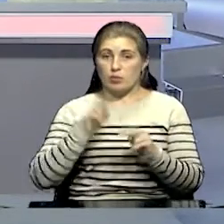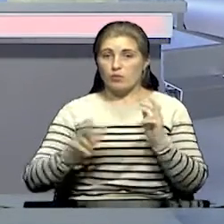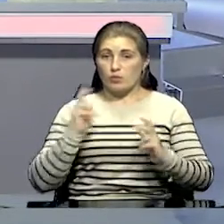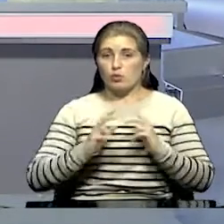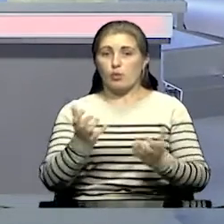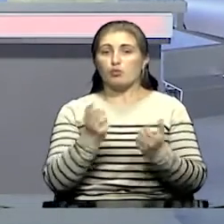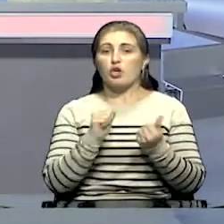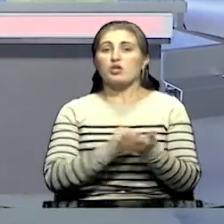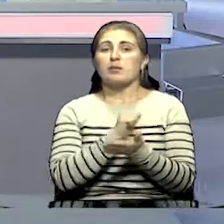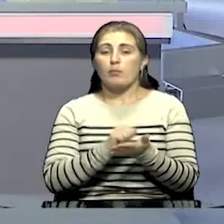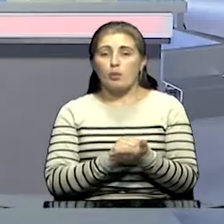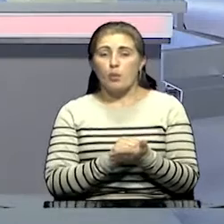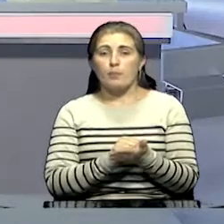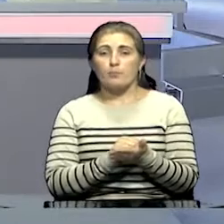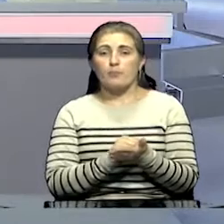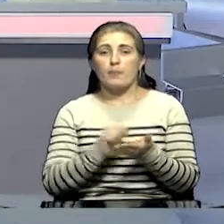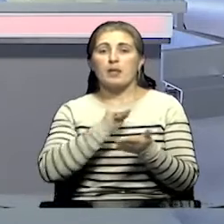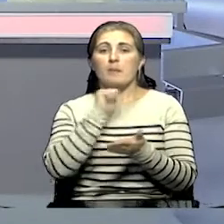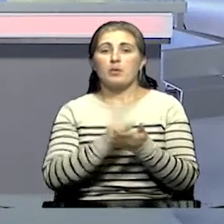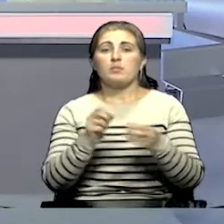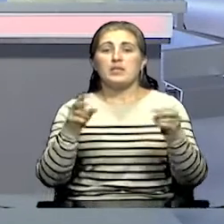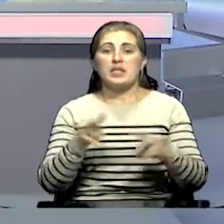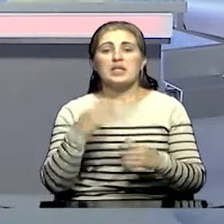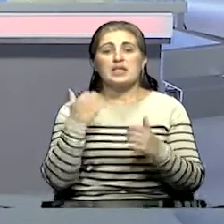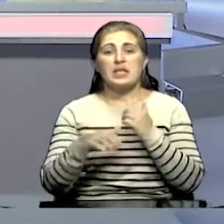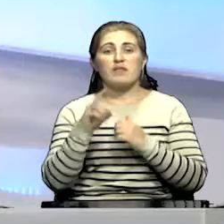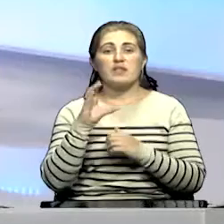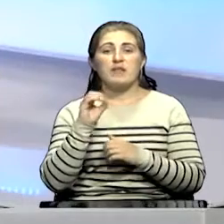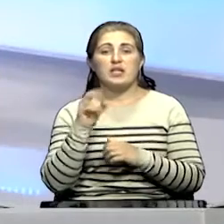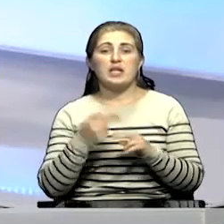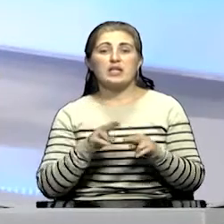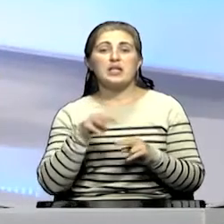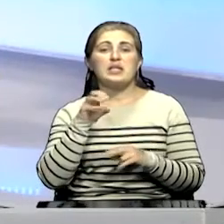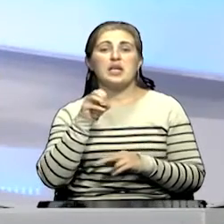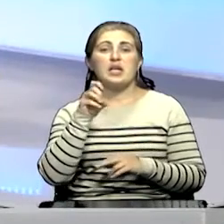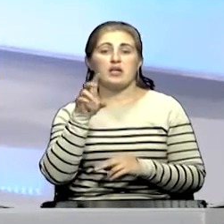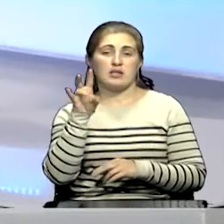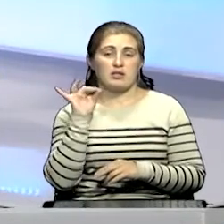получает диплом диплом специалиста среднего звена эта техника